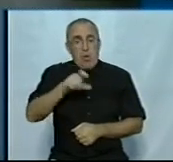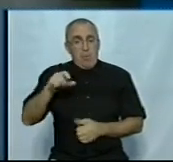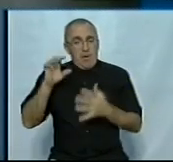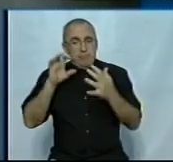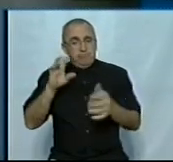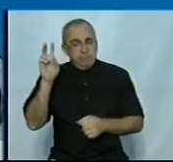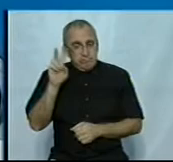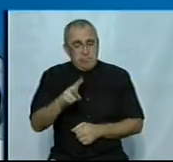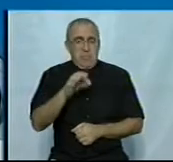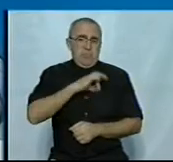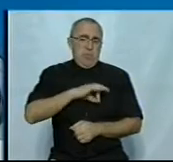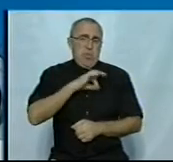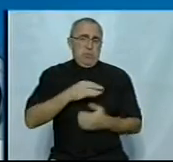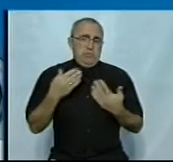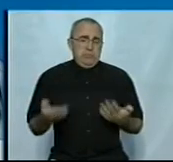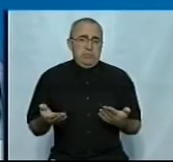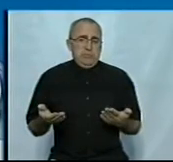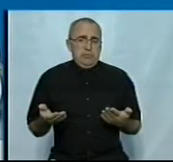транспортом, ми користуємося